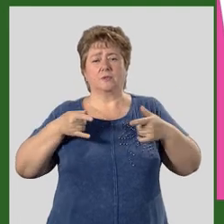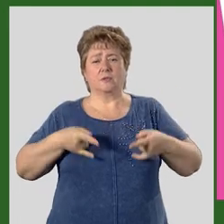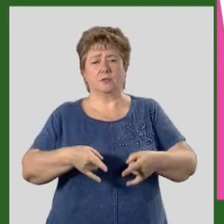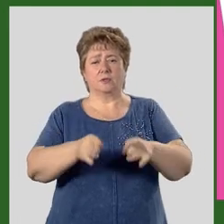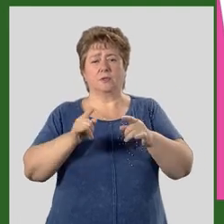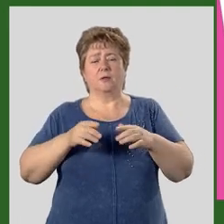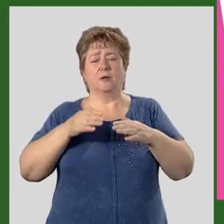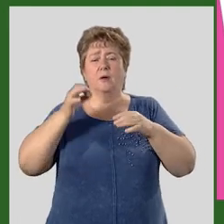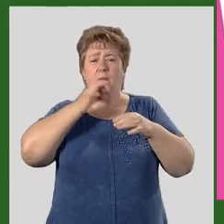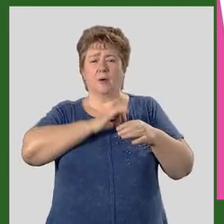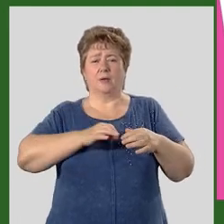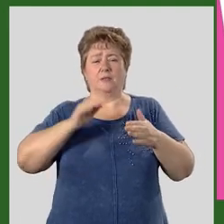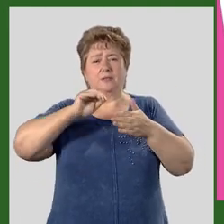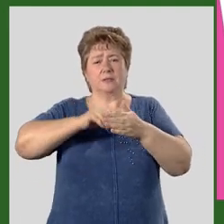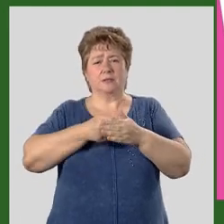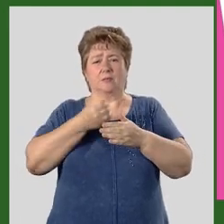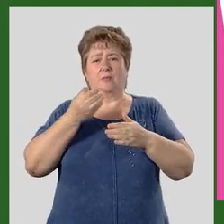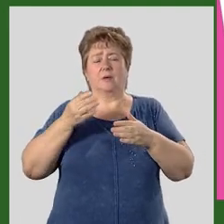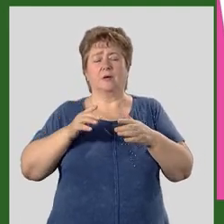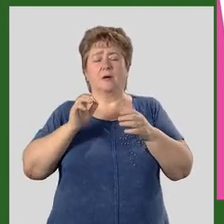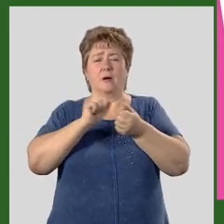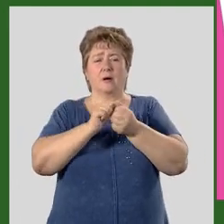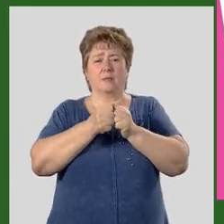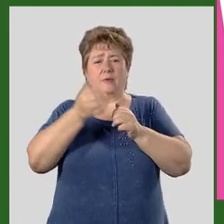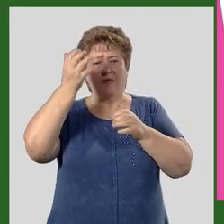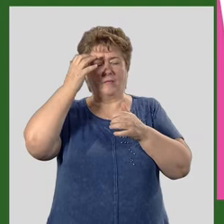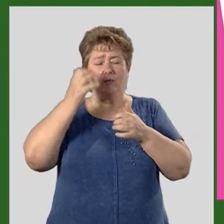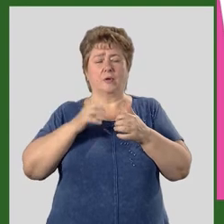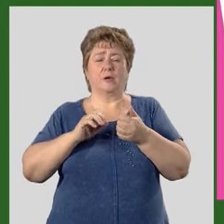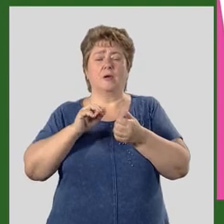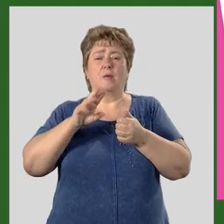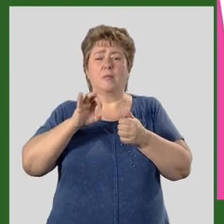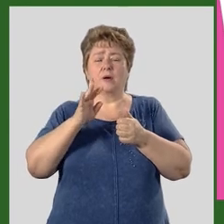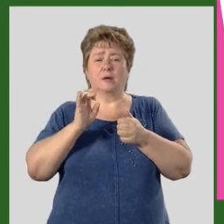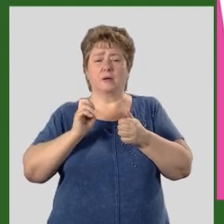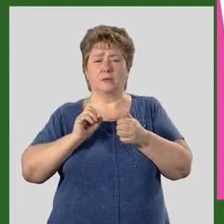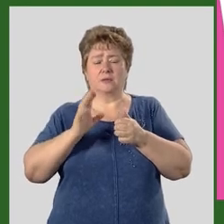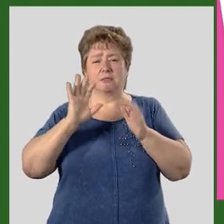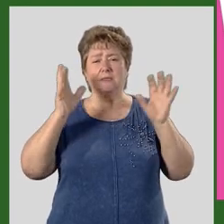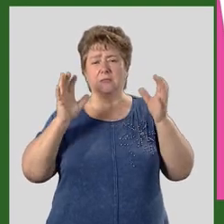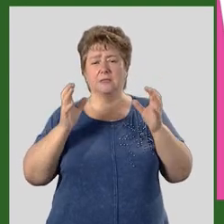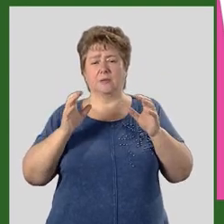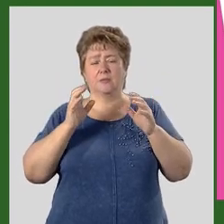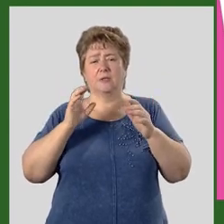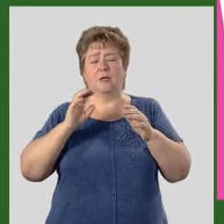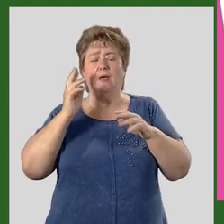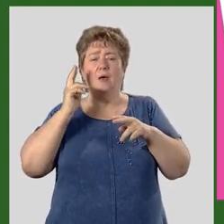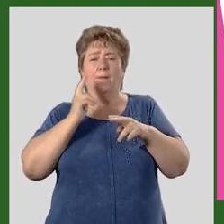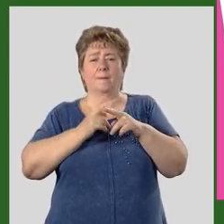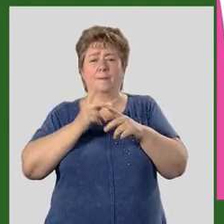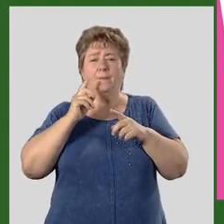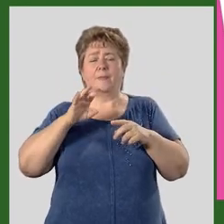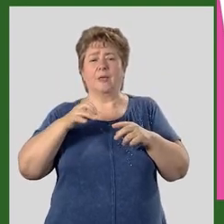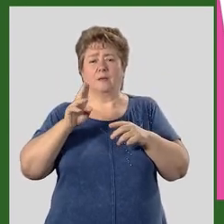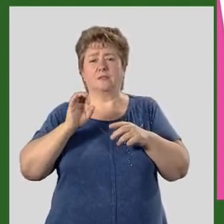месторождений полезных ископаемых, каменного угля, марганцевых, серебряных и